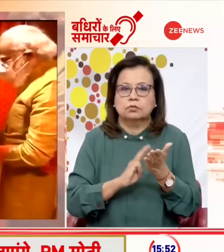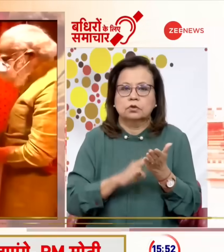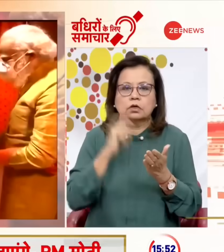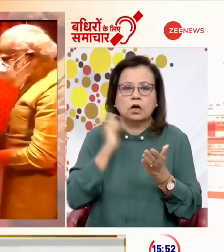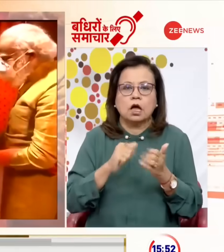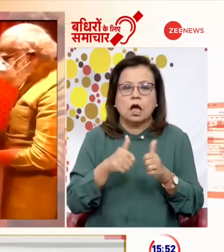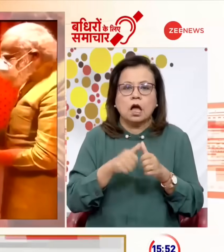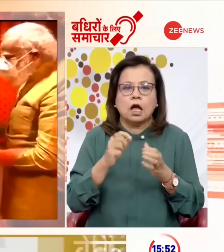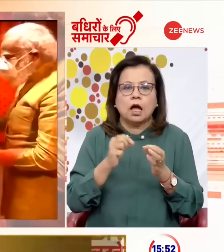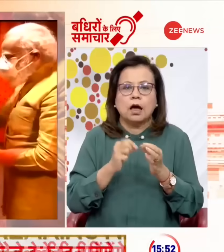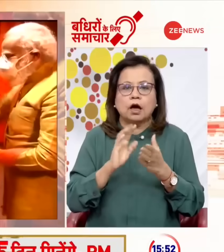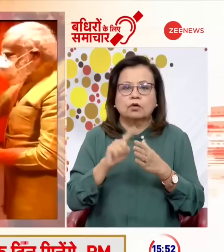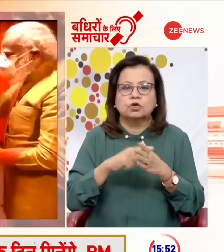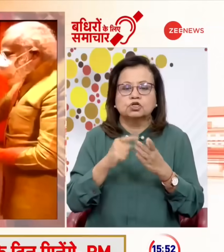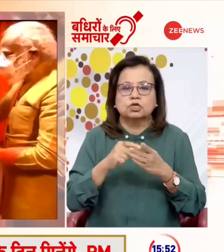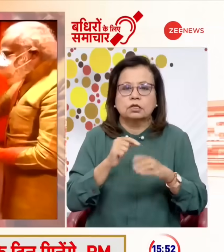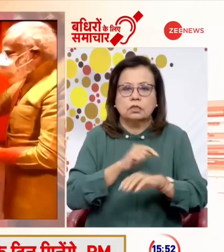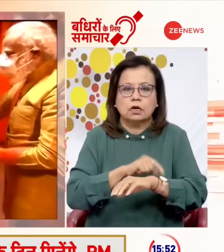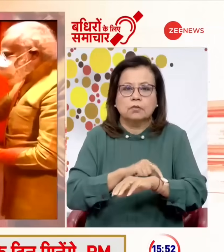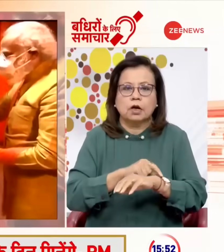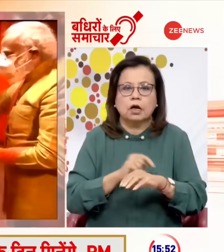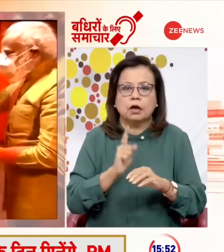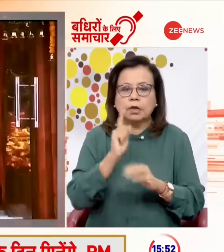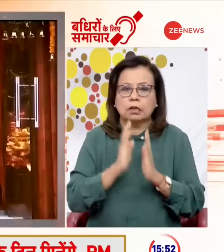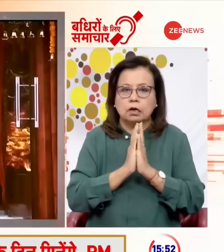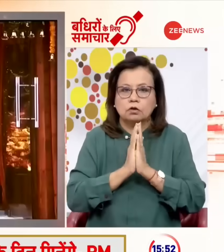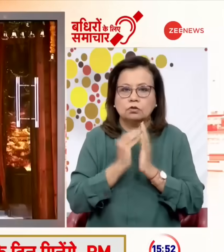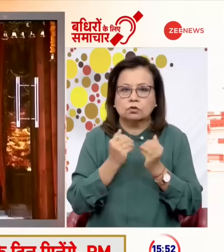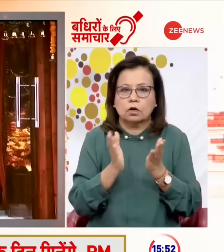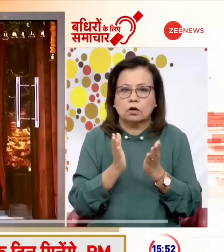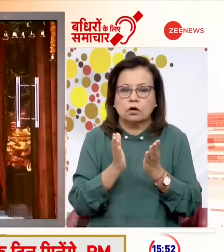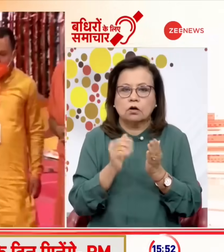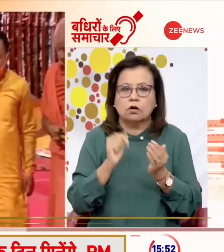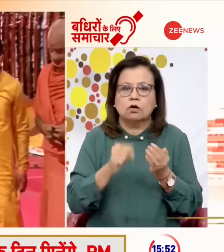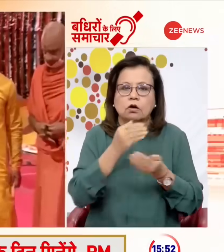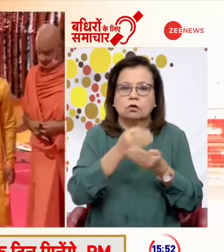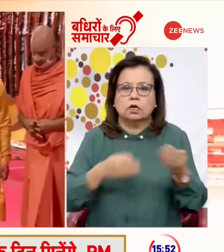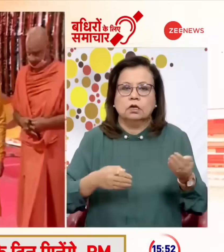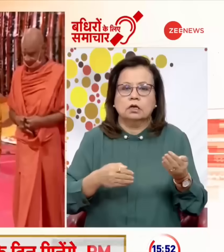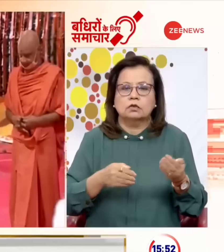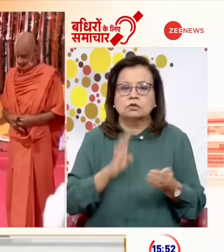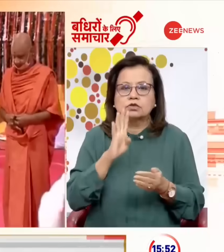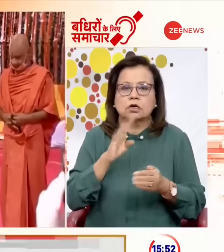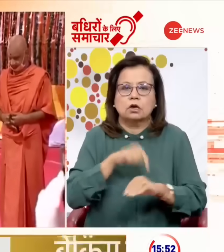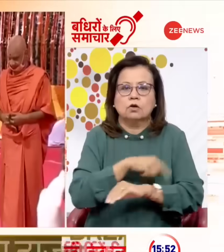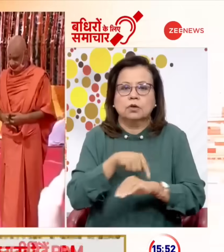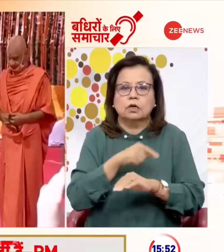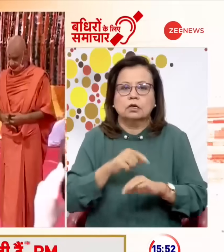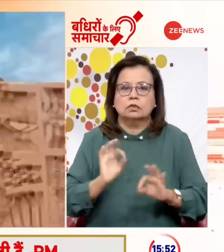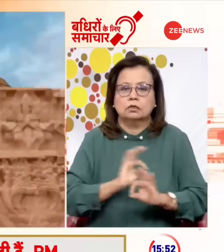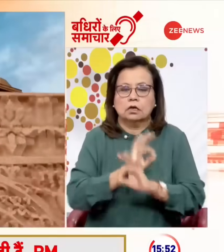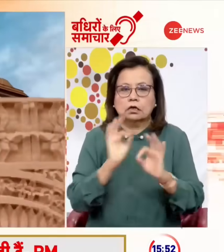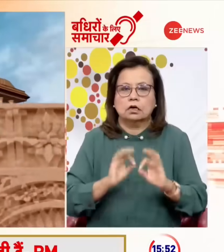पीएम मोदी अभिजीत मुहूर्त में मंदिर का उद्घाटन करेंगे। समारोह के लिए चार चरणों